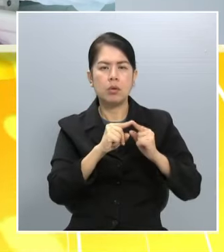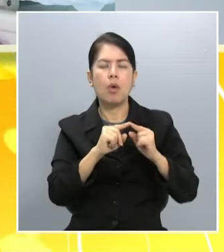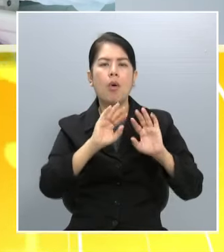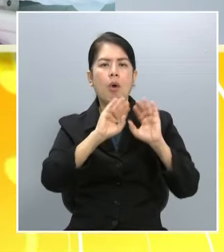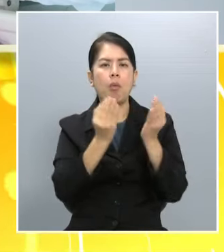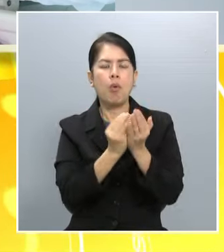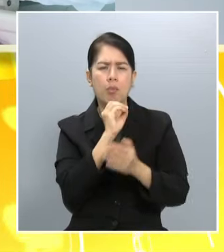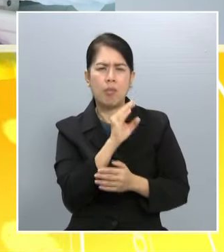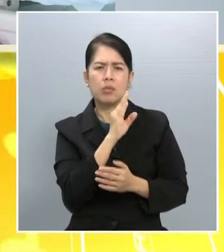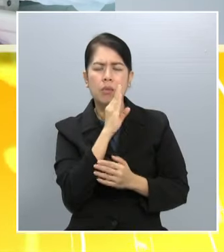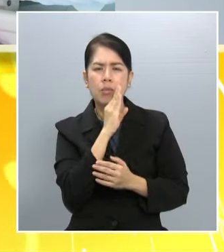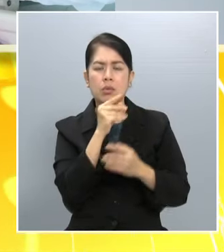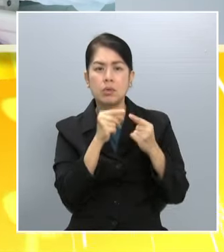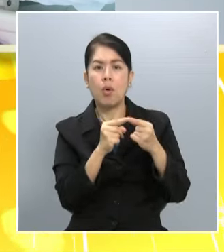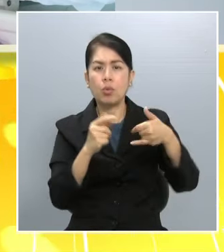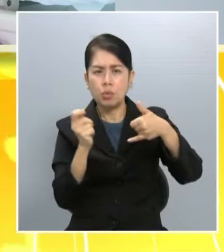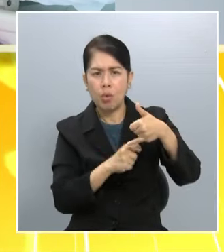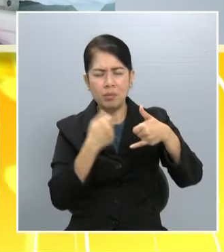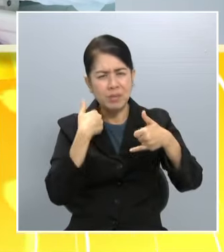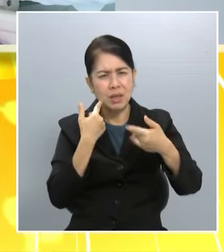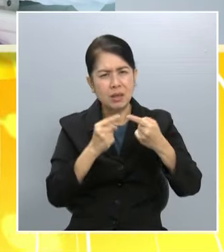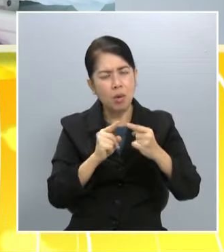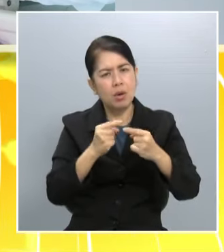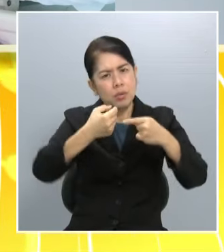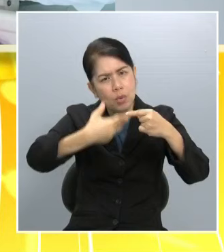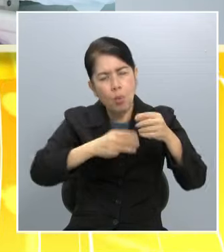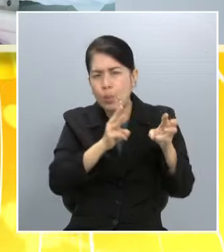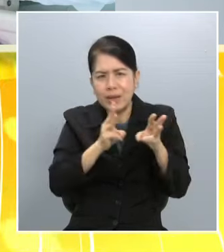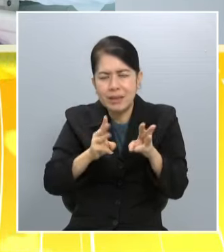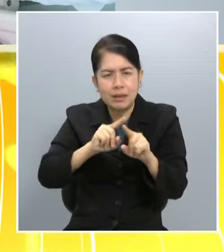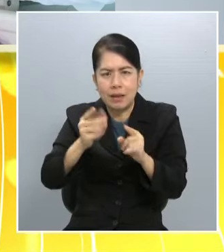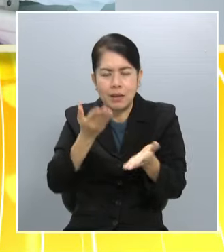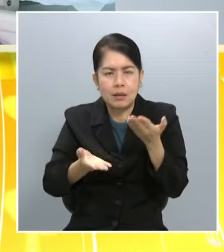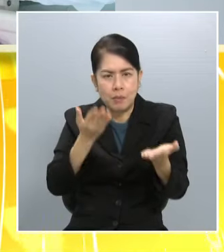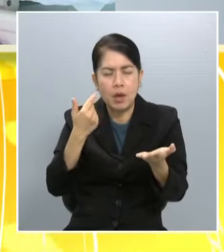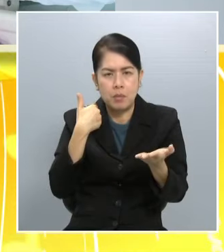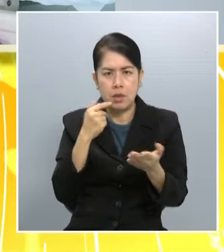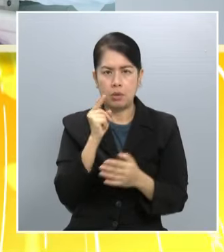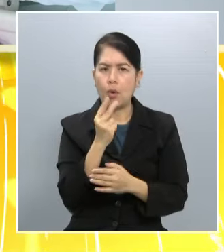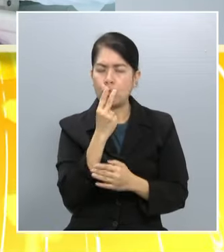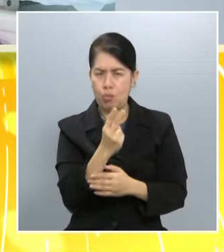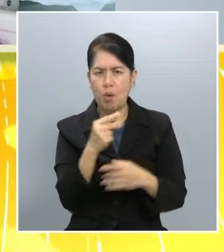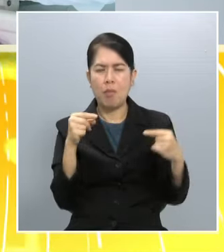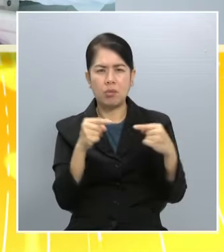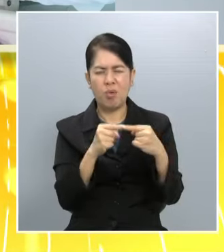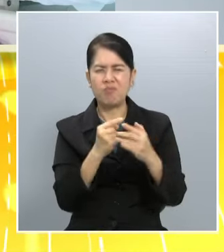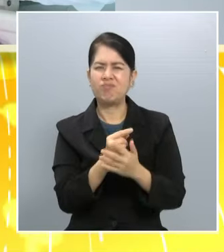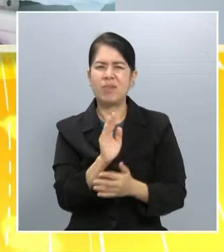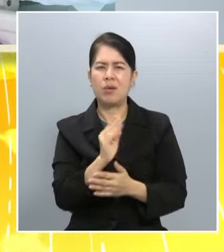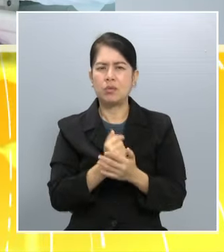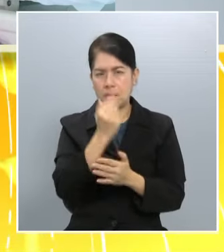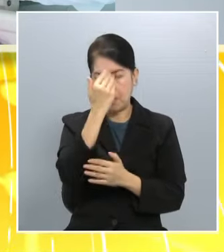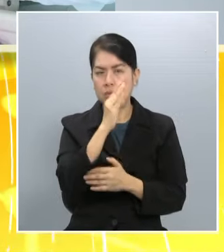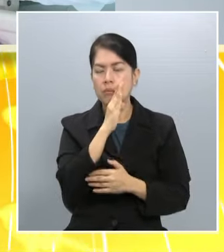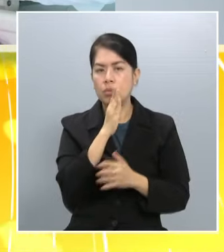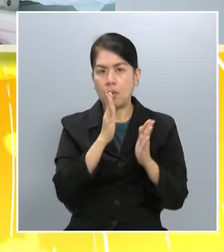เองคุณผู้อำนวยการโรงเรียนระบุนะครับท่านผู้ชมสิ่งที่เกิดขึ้นต้องถอดบทเรียนกับครูที่คิดจะทำโทษเด็ก